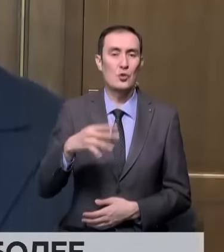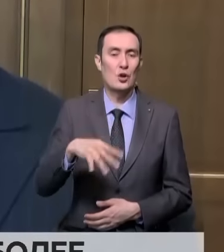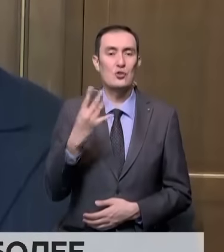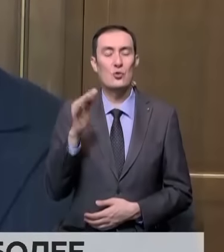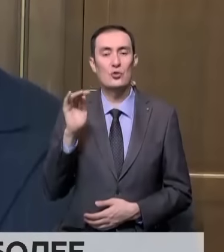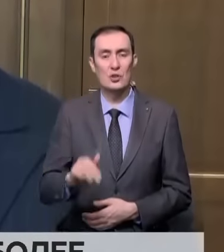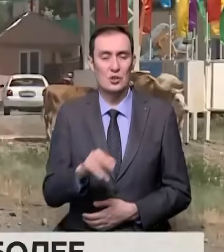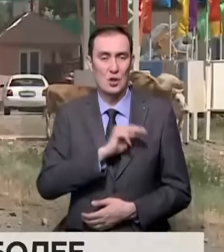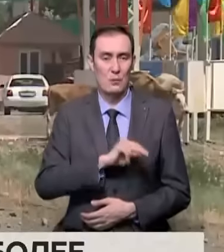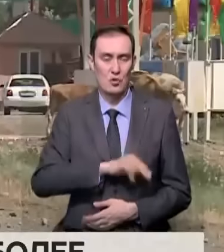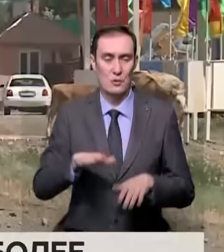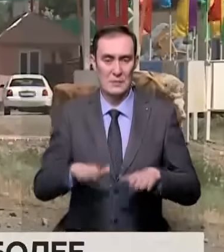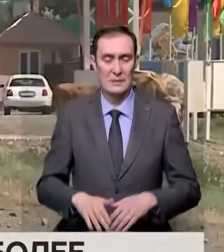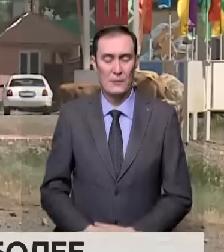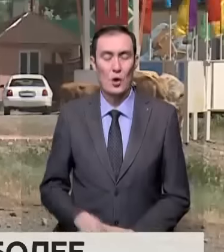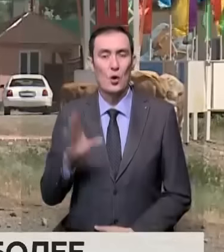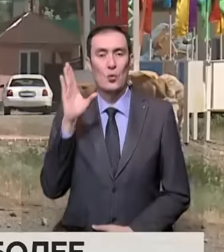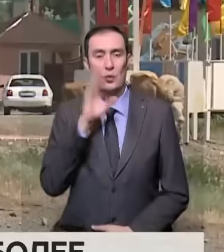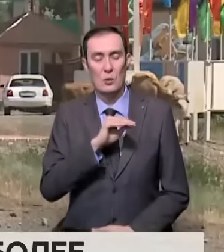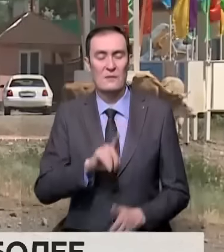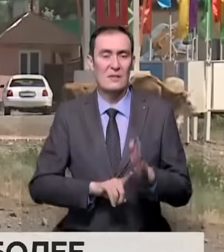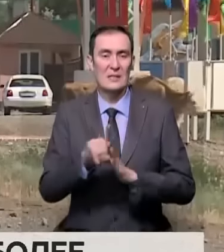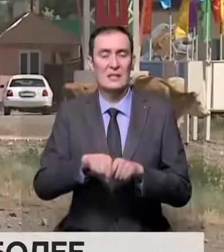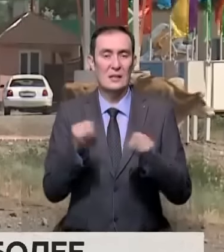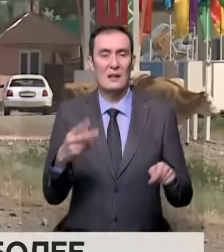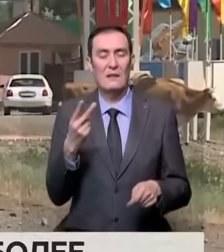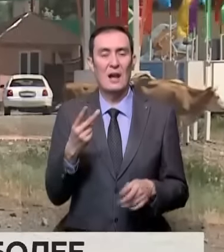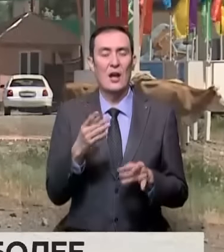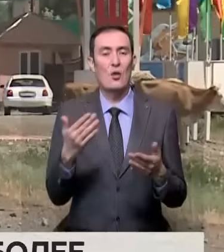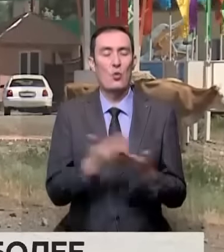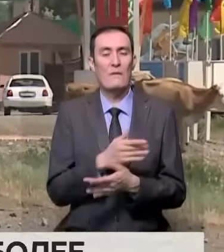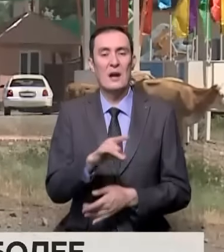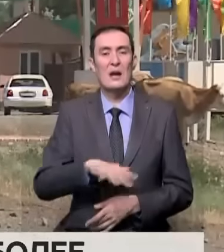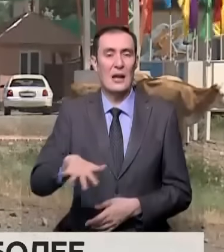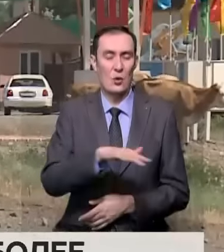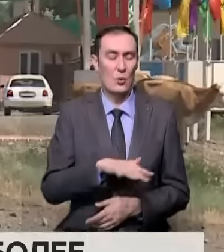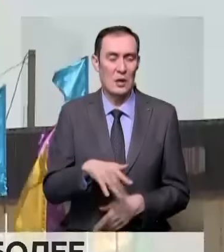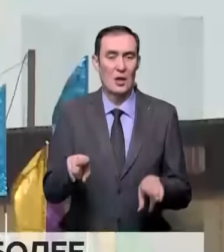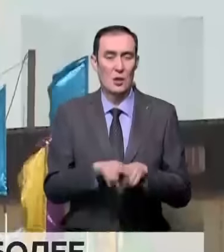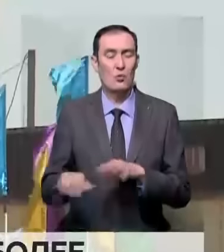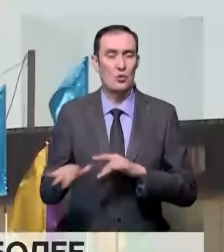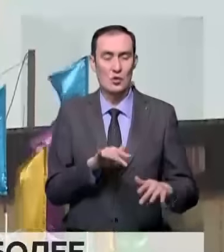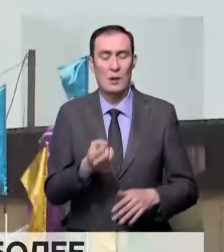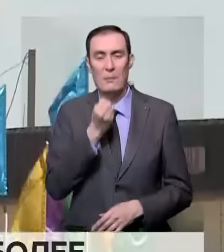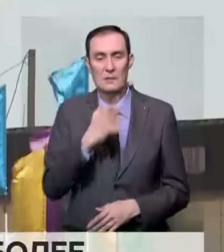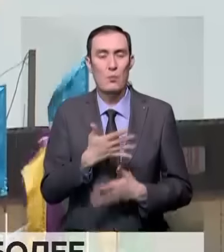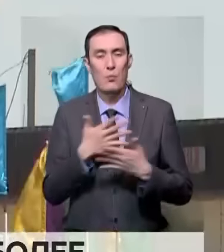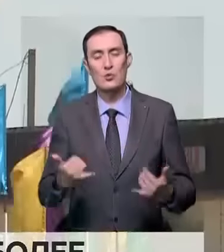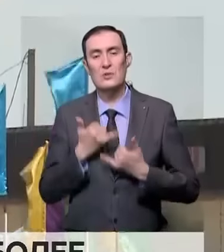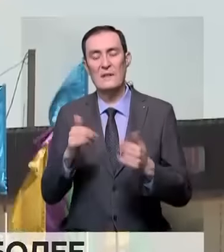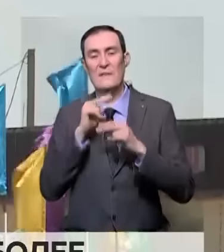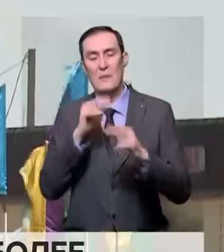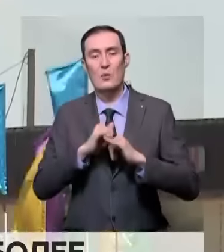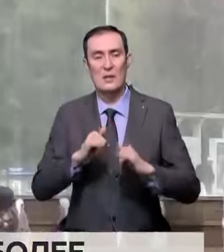44 тысяч рабочих мест. Удалось возродить 2 района – Жаносмейский и Маканчинский. Такой шаг позволит уделить больше